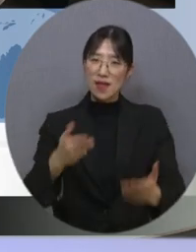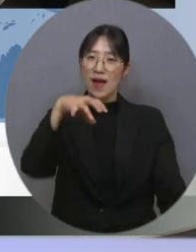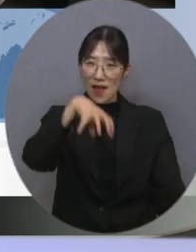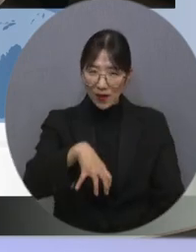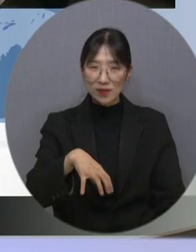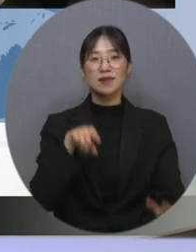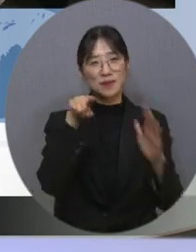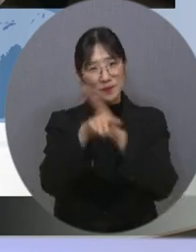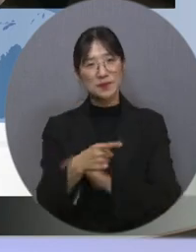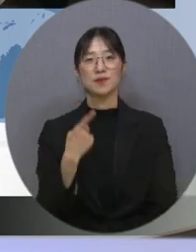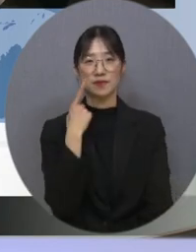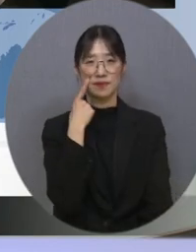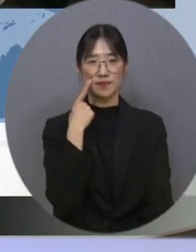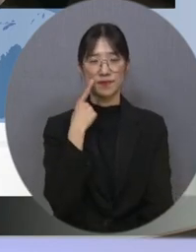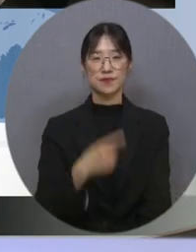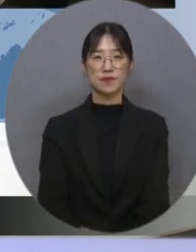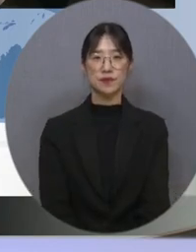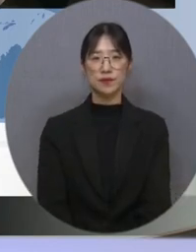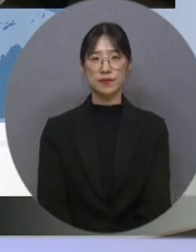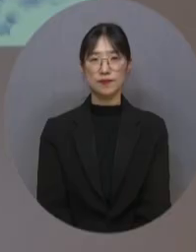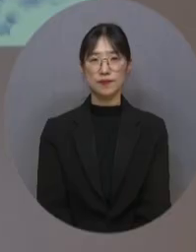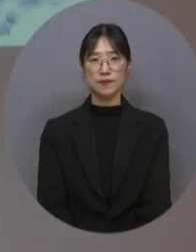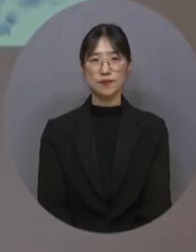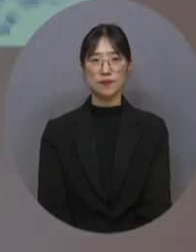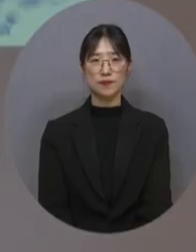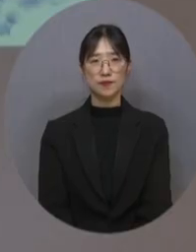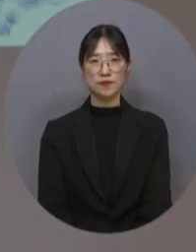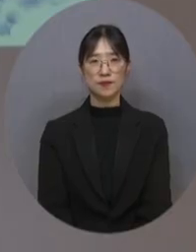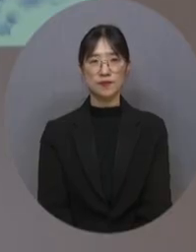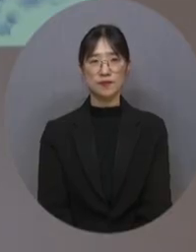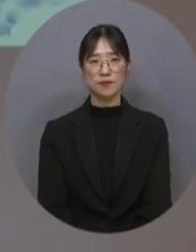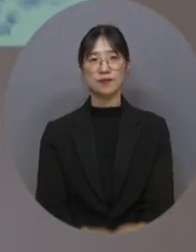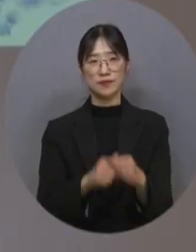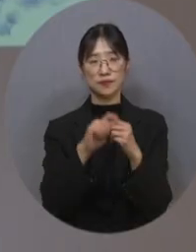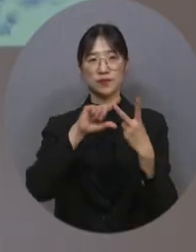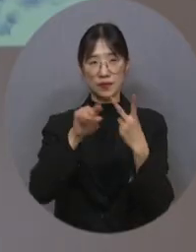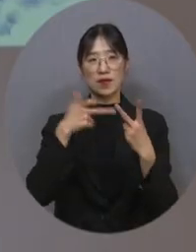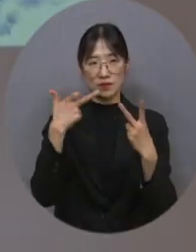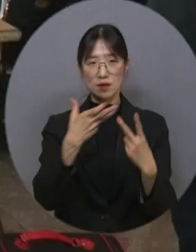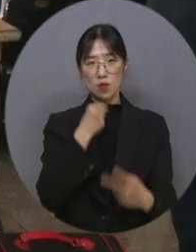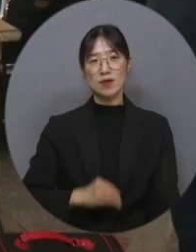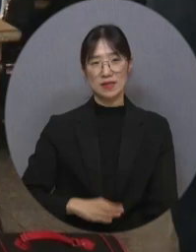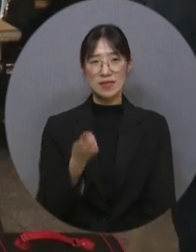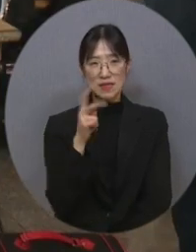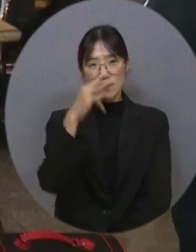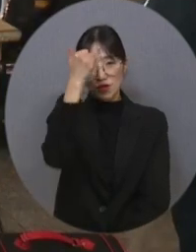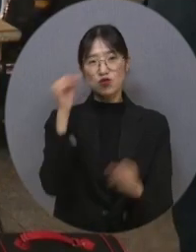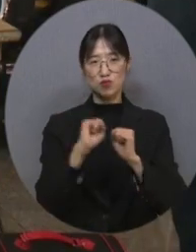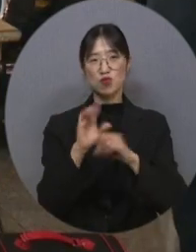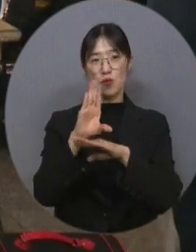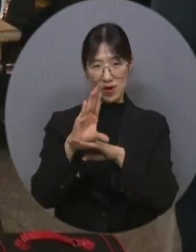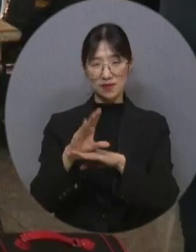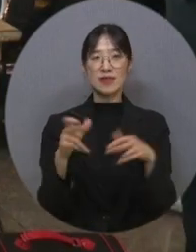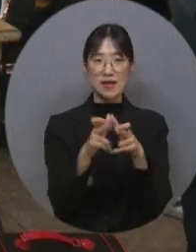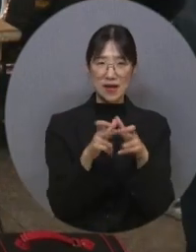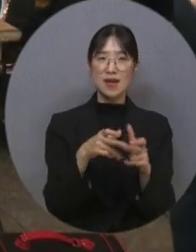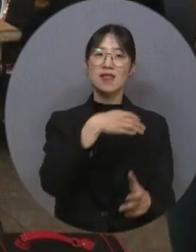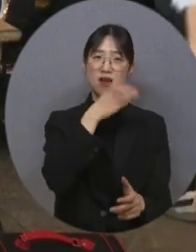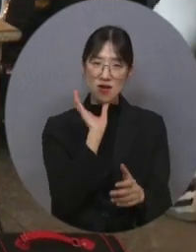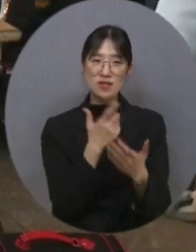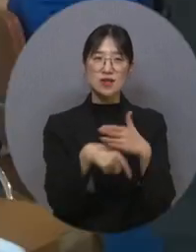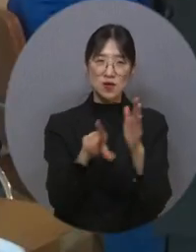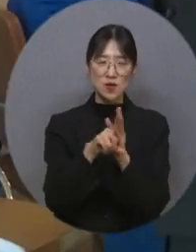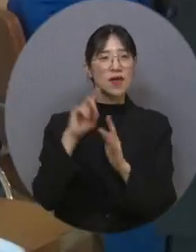다녀왔습니다. 이윤희 기자가 전합니다. 지난 17일 복지TV 충북방송에서 장애인 및 어르신을